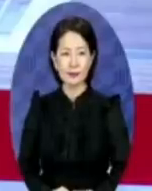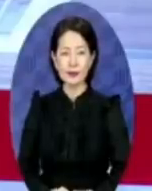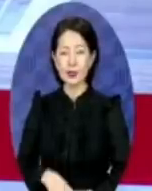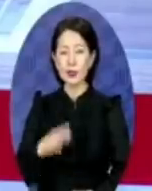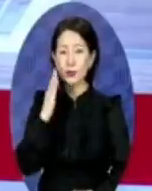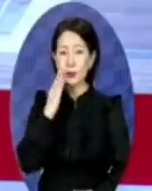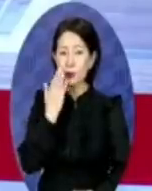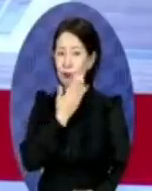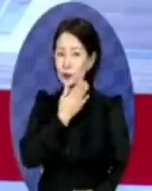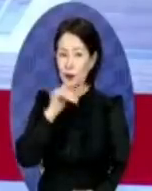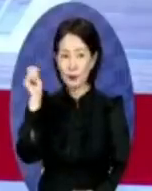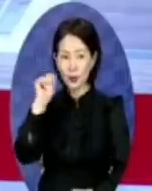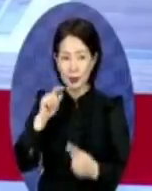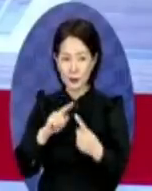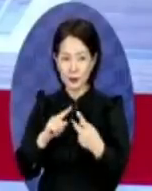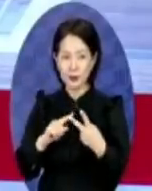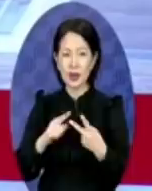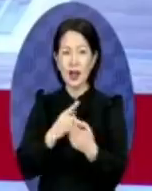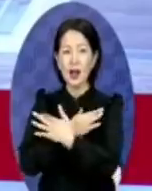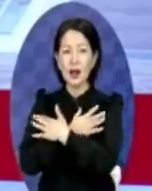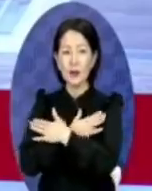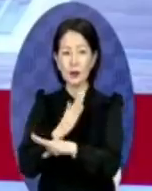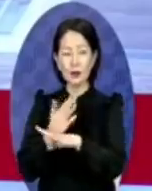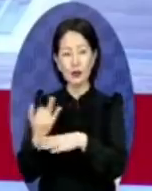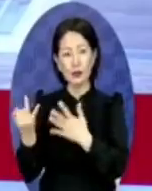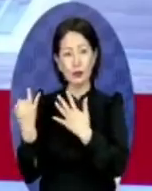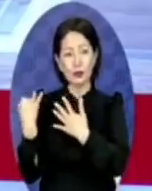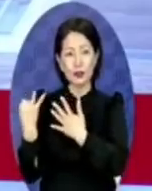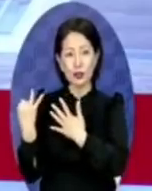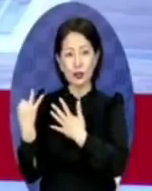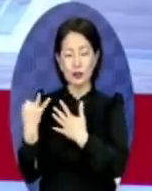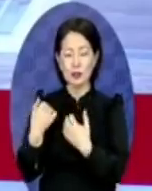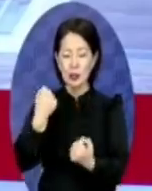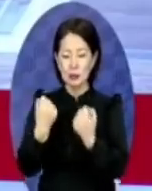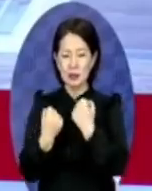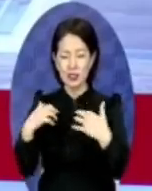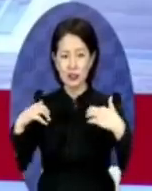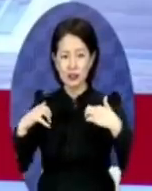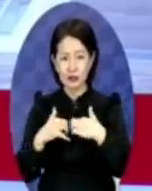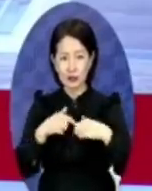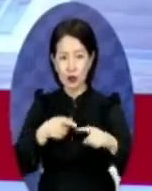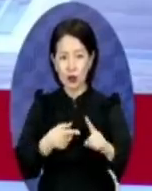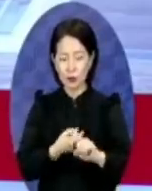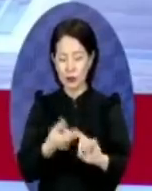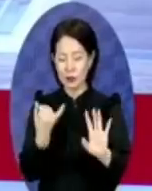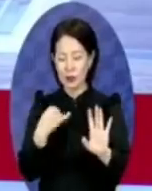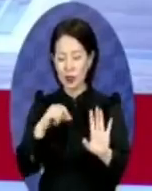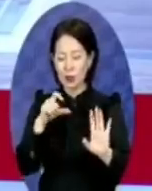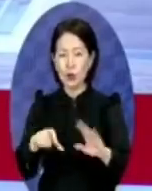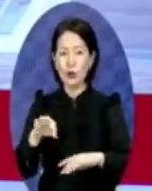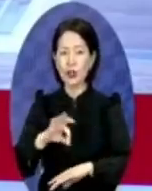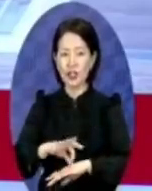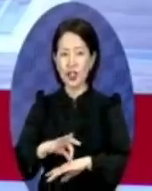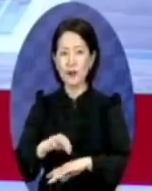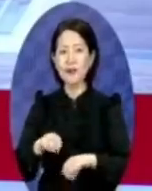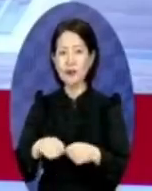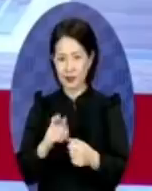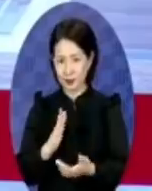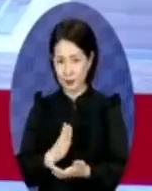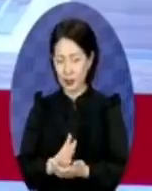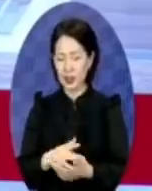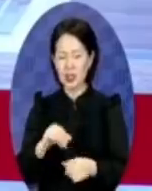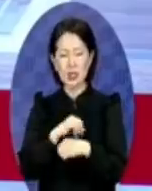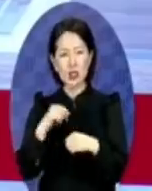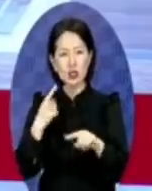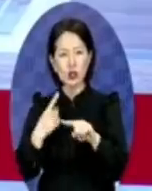Сар шинийн баяр амралтын өдрүүдэд буюу өнгөрсөн 7 өдрийн хугацаанд зам тээврийн ослын улмаас 60 гаруй хүн гэмтсэн байна. За иргэд орон нутгийн зам